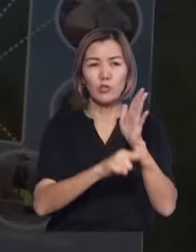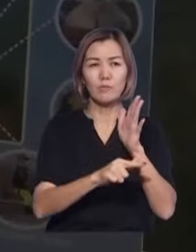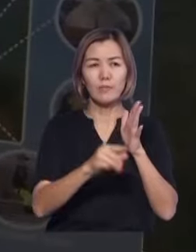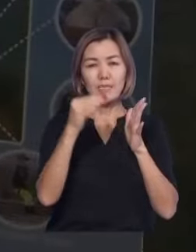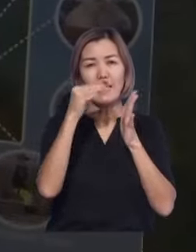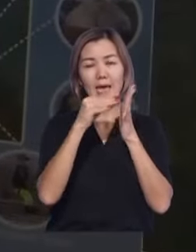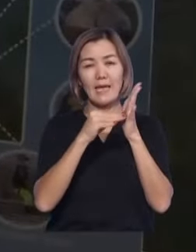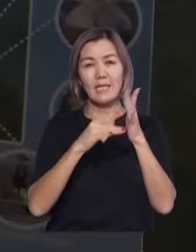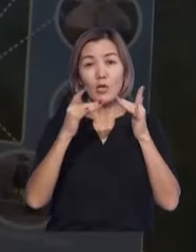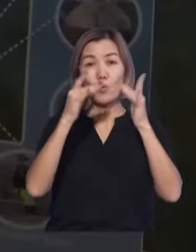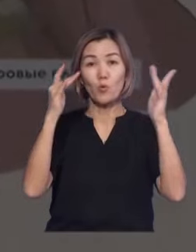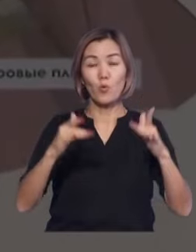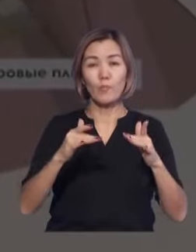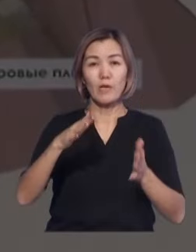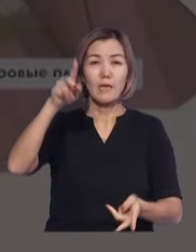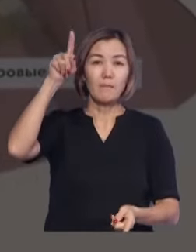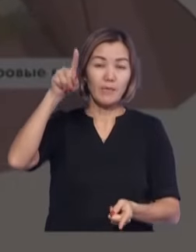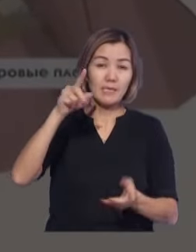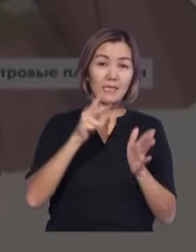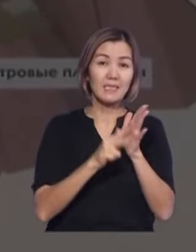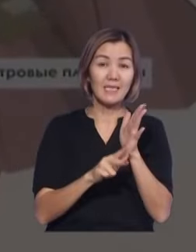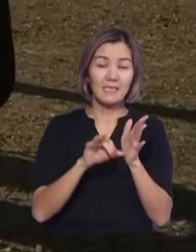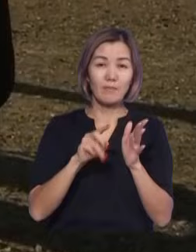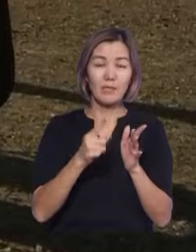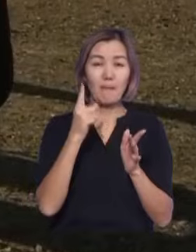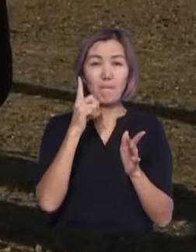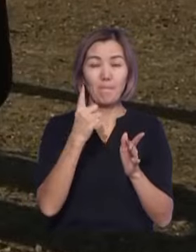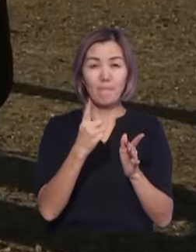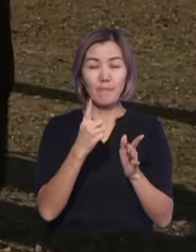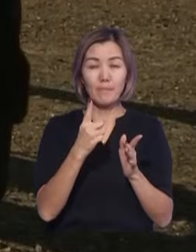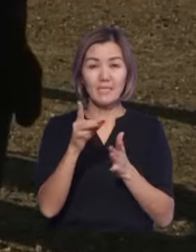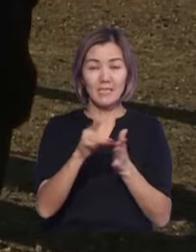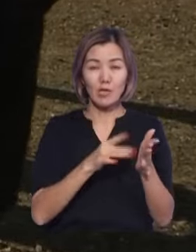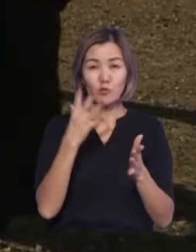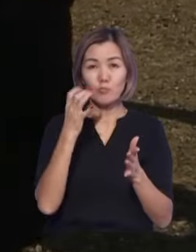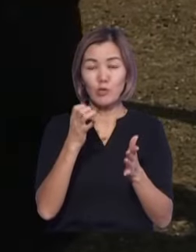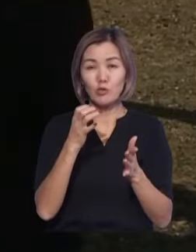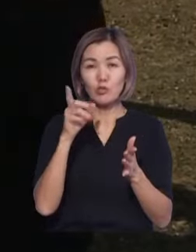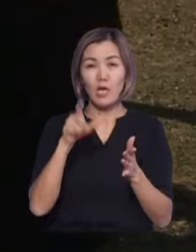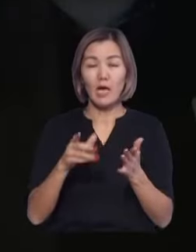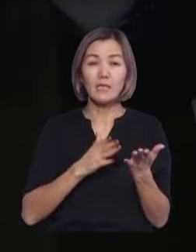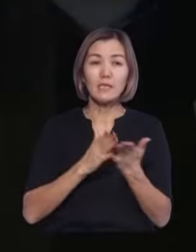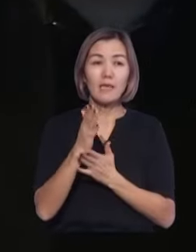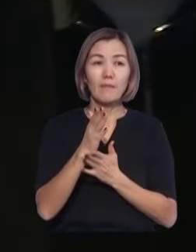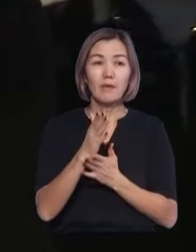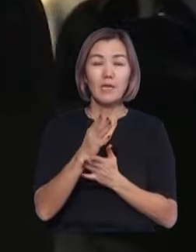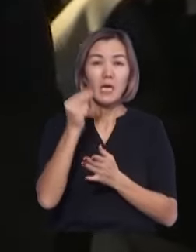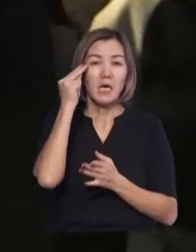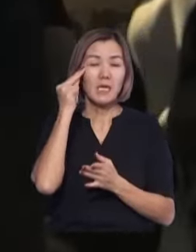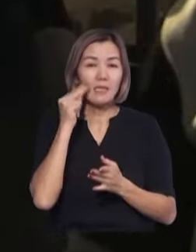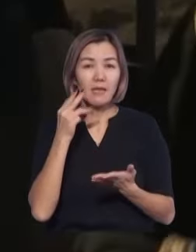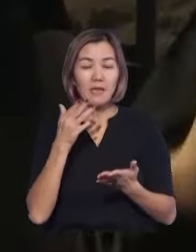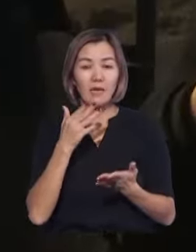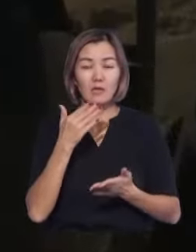көпір салынады. Биіктігі 80 метр. Бір жолда 500 адам өтуге арналған. Әлгі Қытайдағы кісі шошырлық басқан